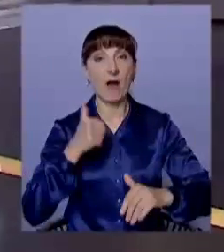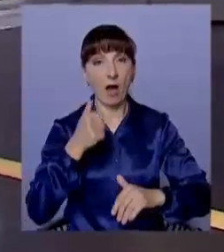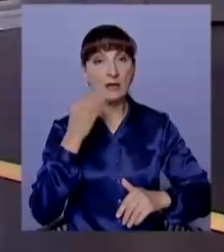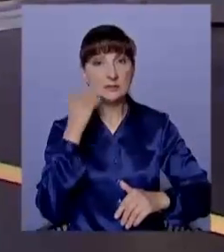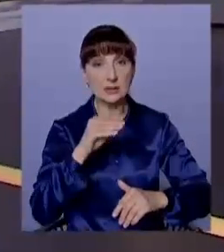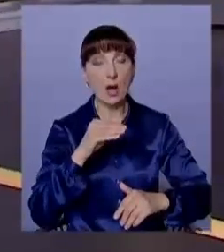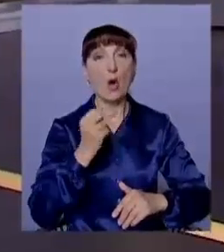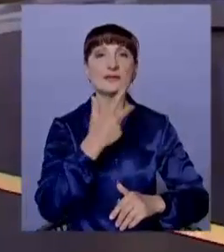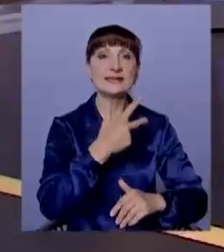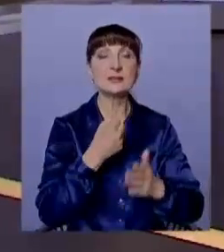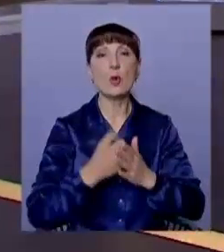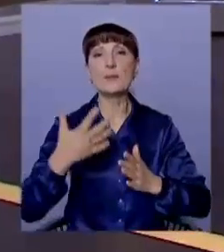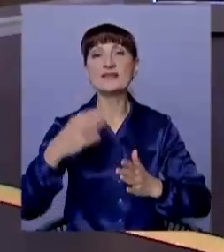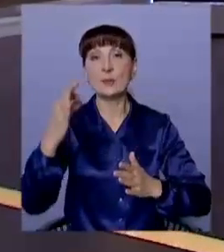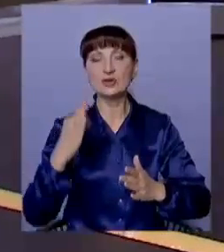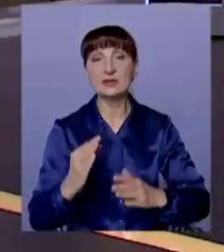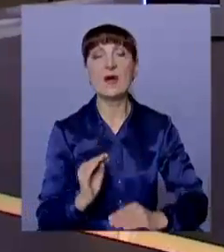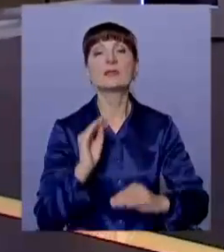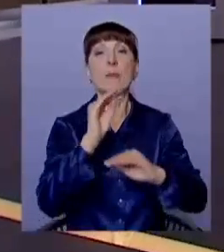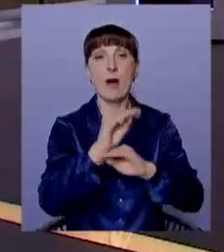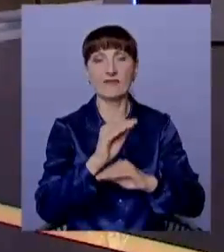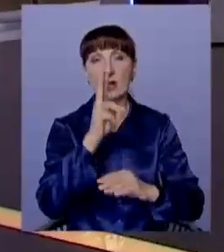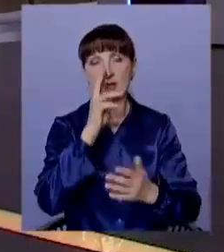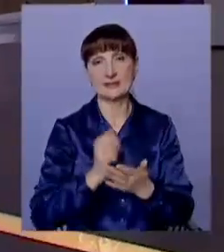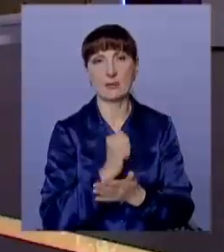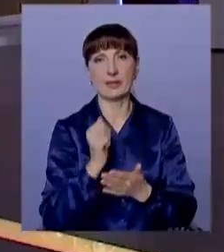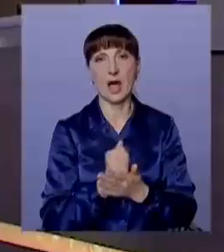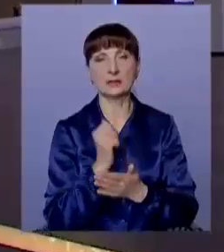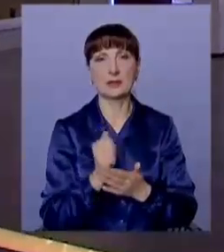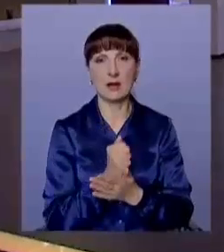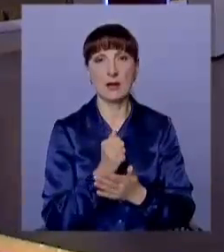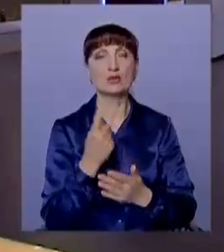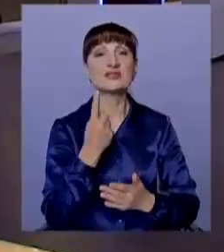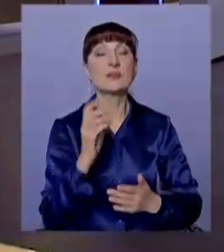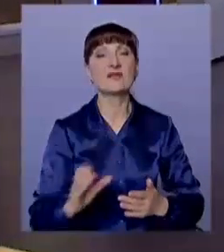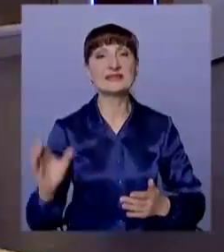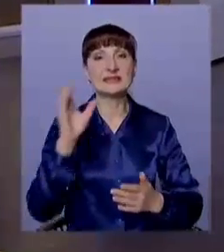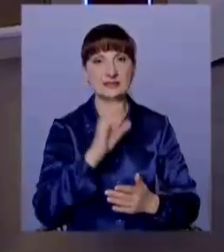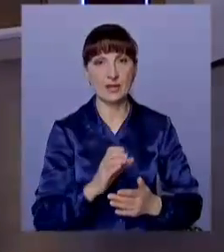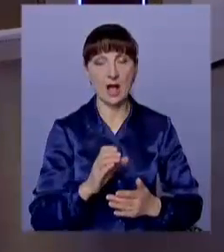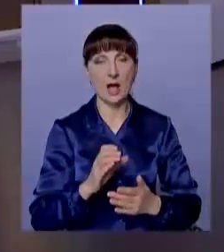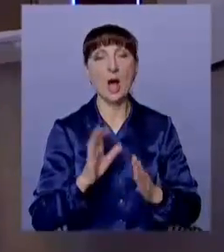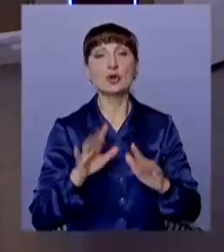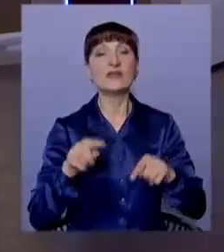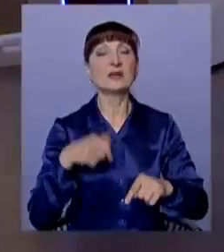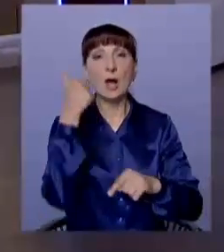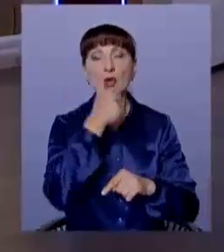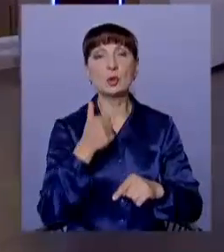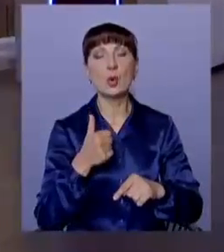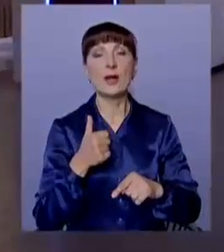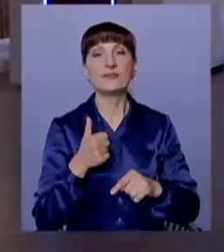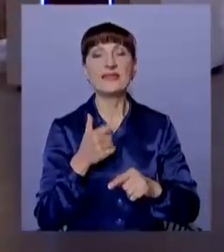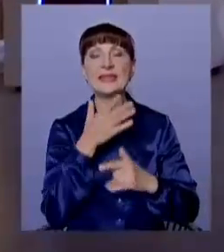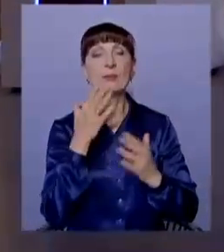от 30 до 50% от оклада получают надбавку уже с 1 сентября. Но это, правда, в этом году не такое